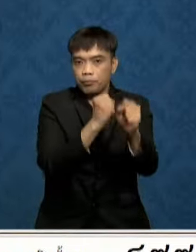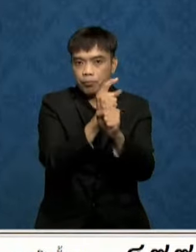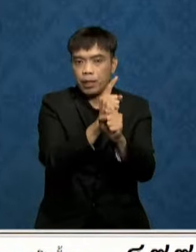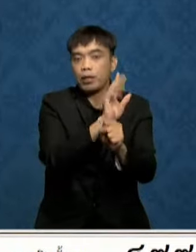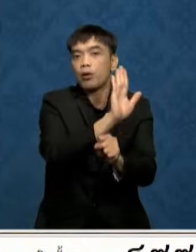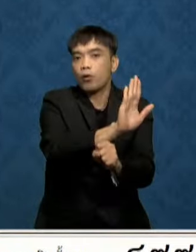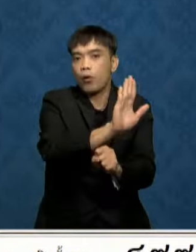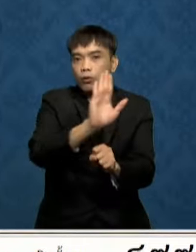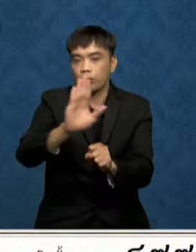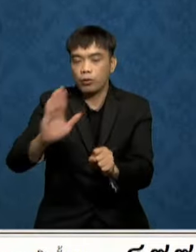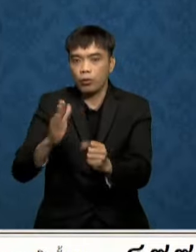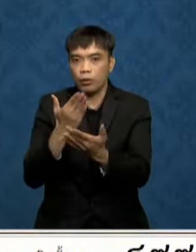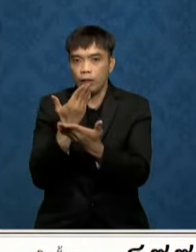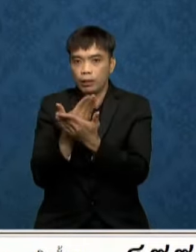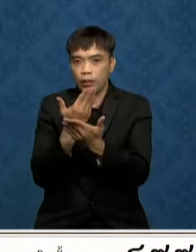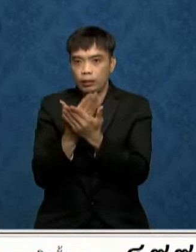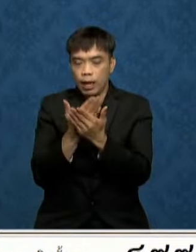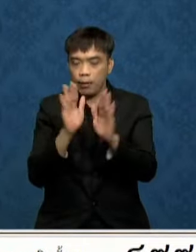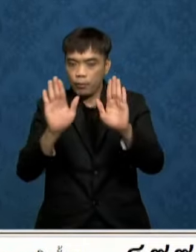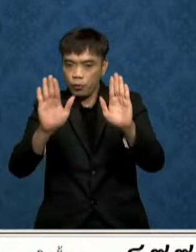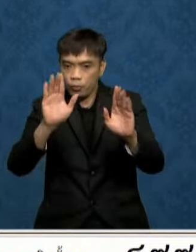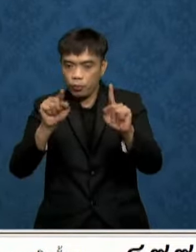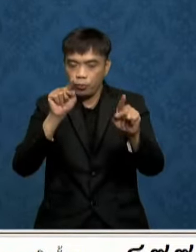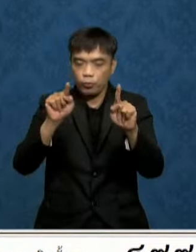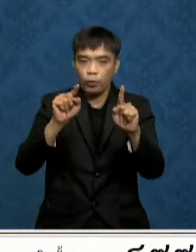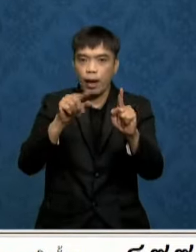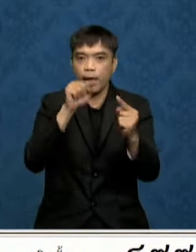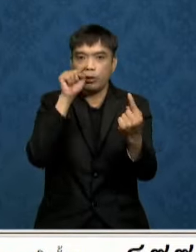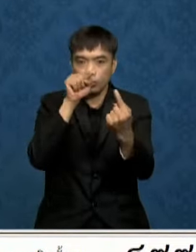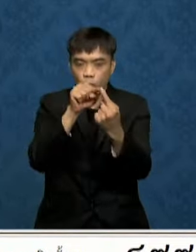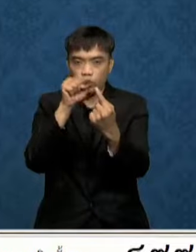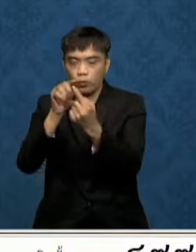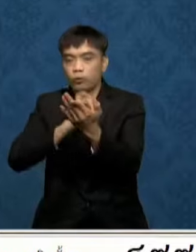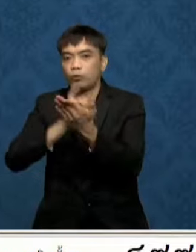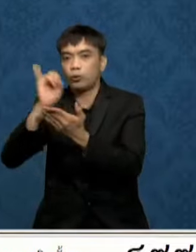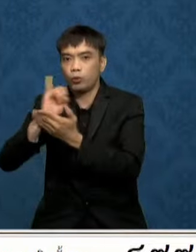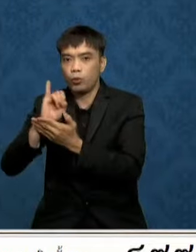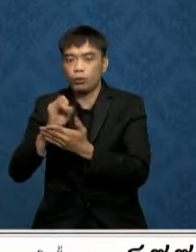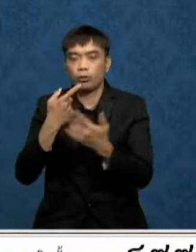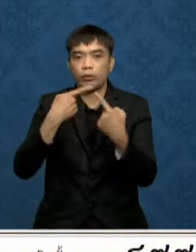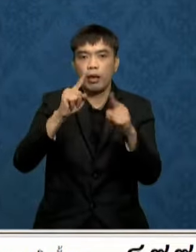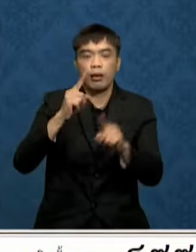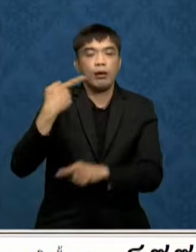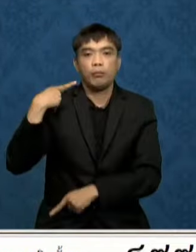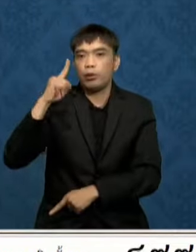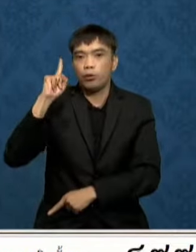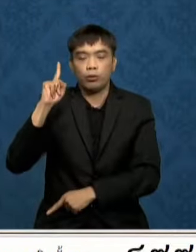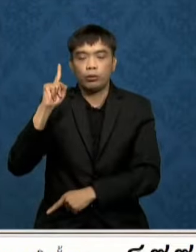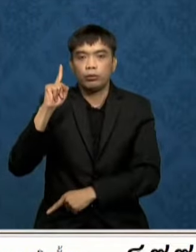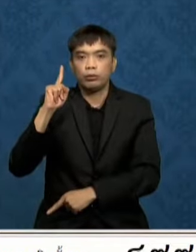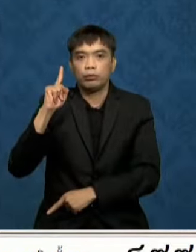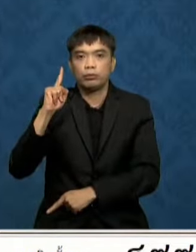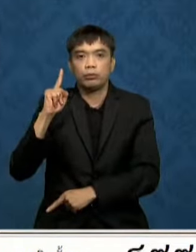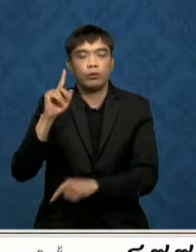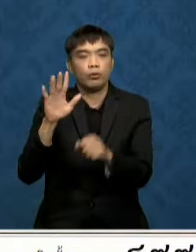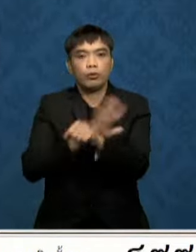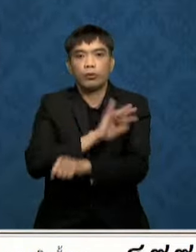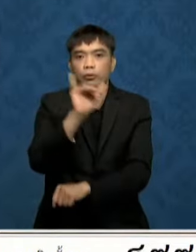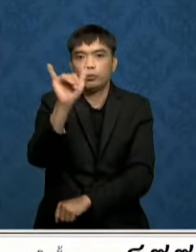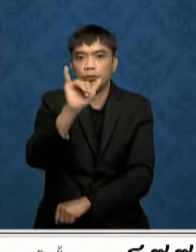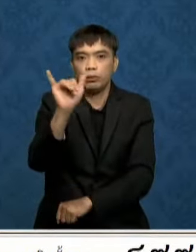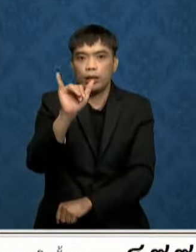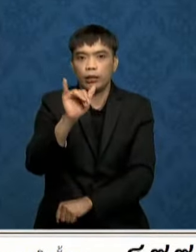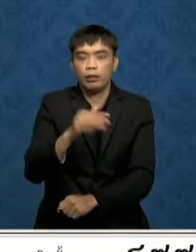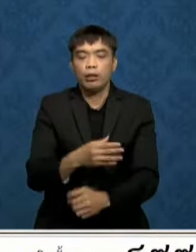ส่วนรายจ่ายลงทุนถูกต้องทุกประการก็ยังไม่คุ้มค่าที่จะทำค่ะเหตุผลประการแรกนะคะที่บอกว่าไม่ควรจะกู้